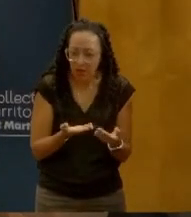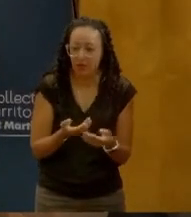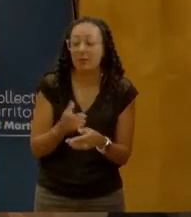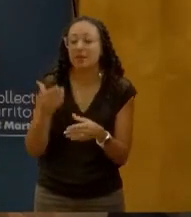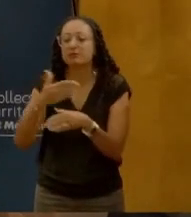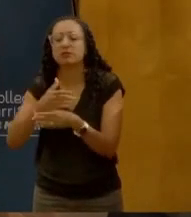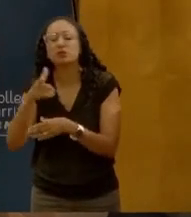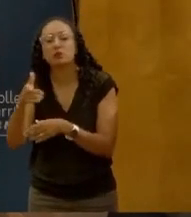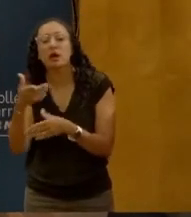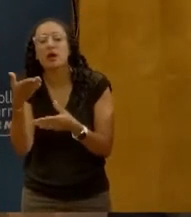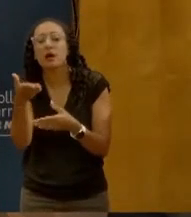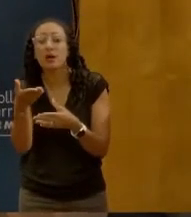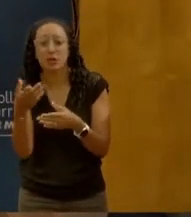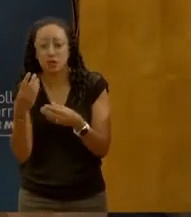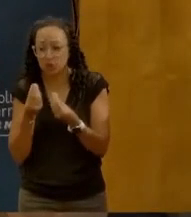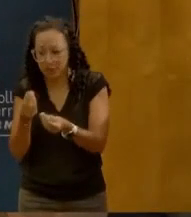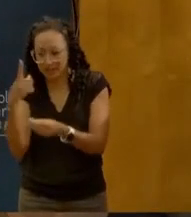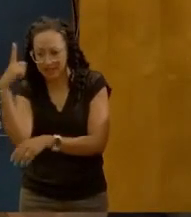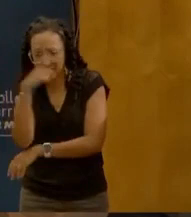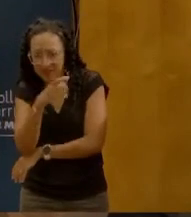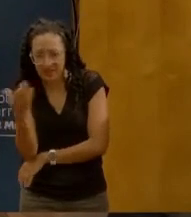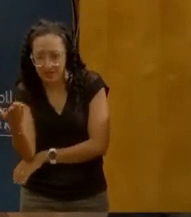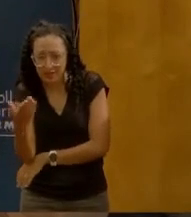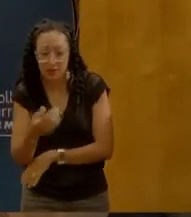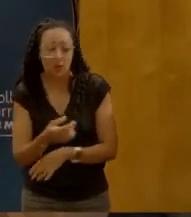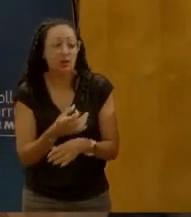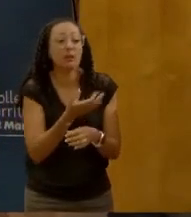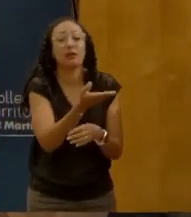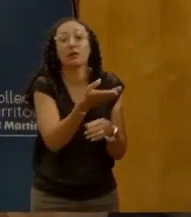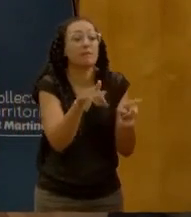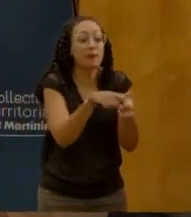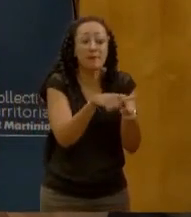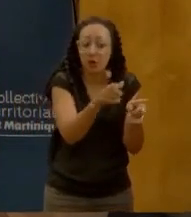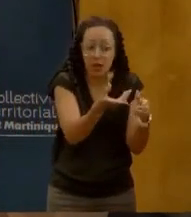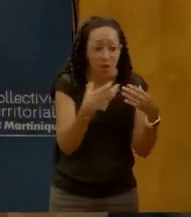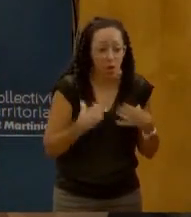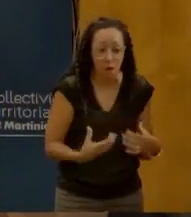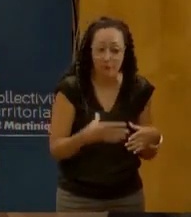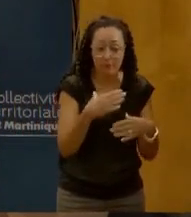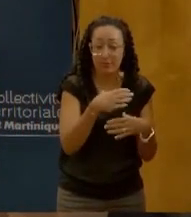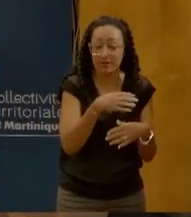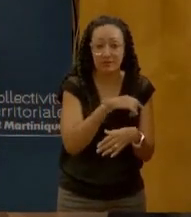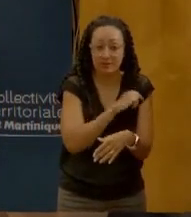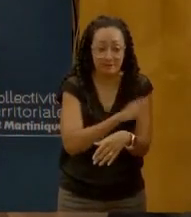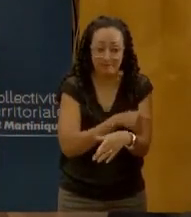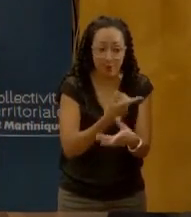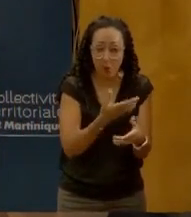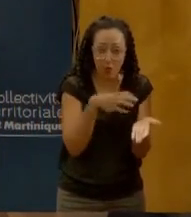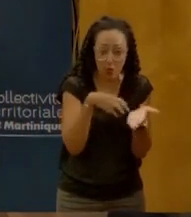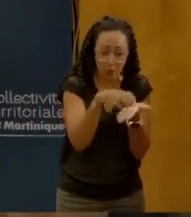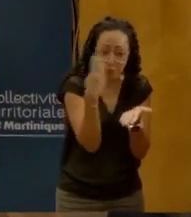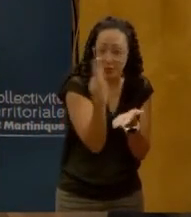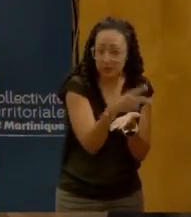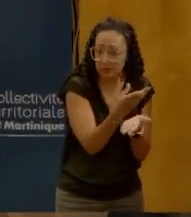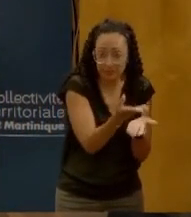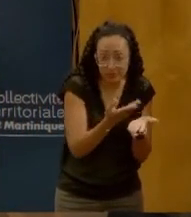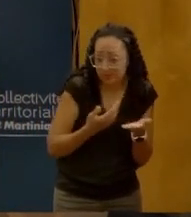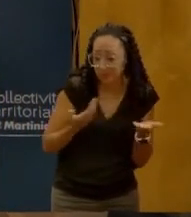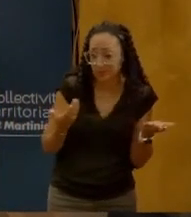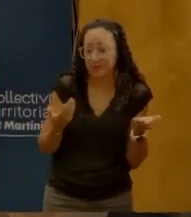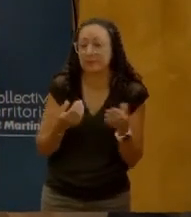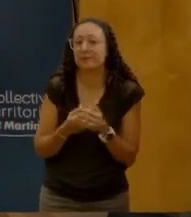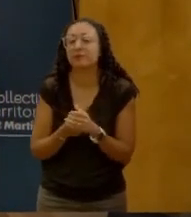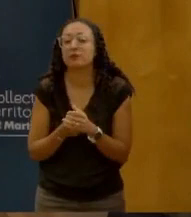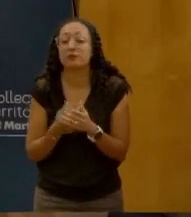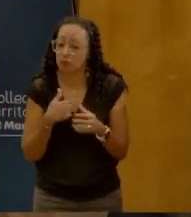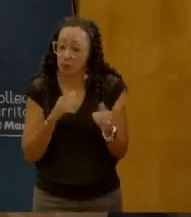dois mettre en difficulté tous les clubs sportifs de ta ville. De délibération là. Donc moi je propose mon amendement, je le répète, la